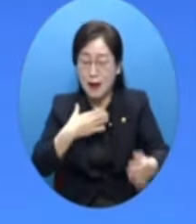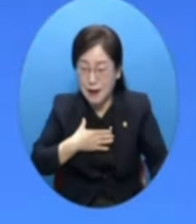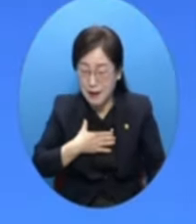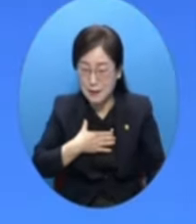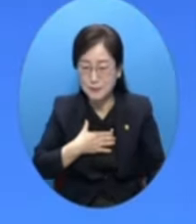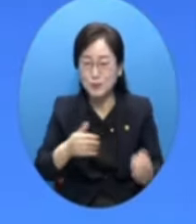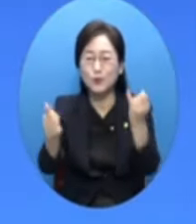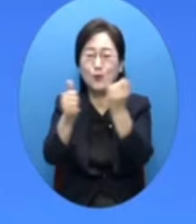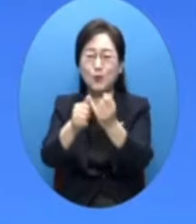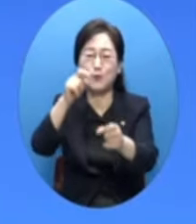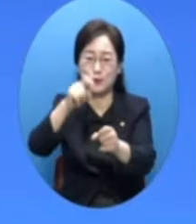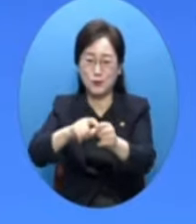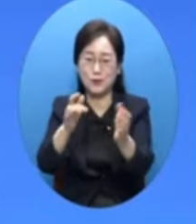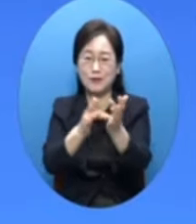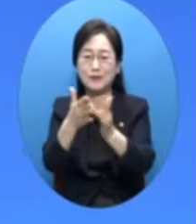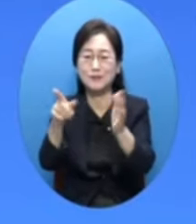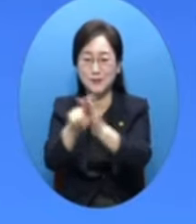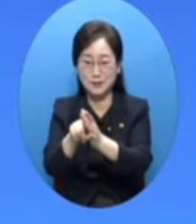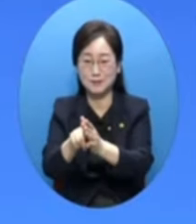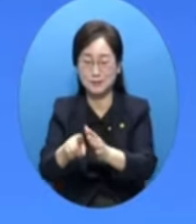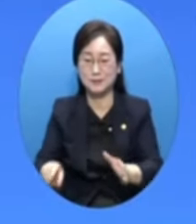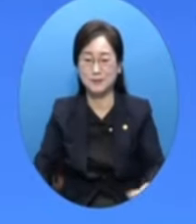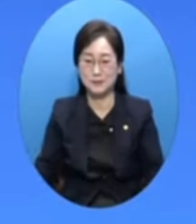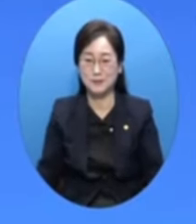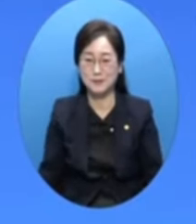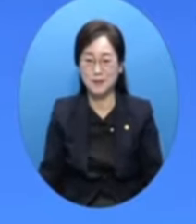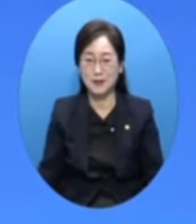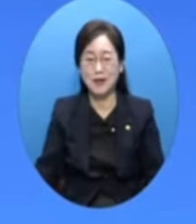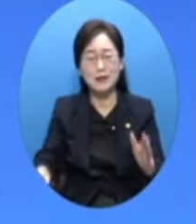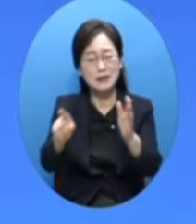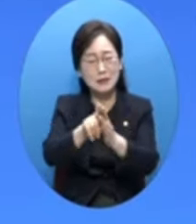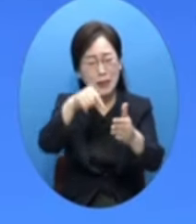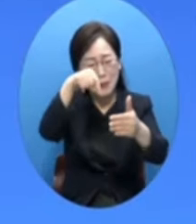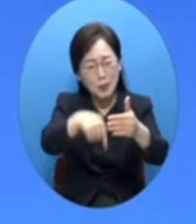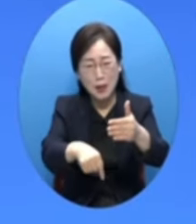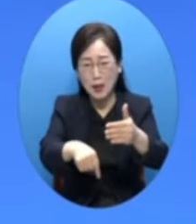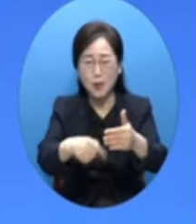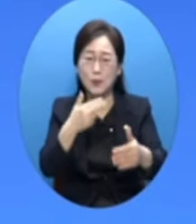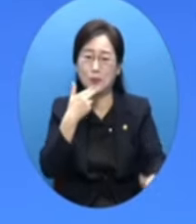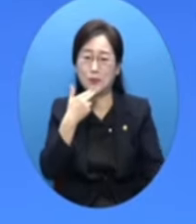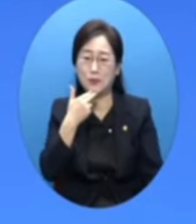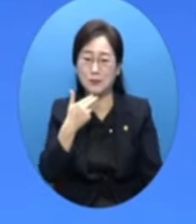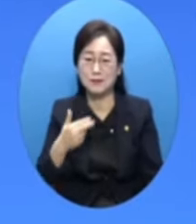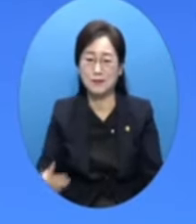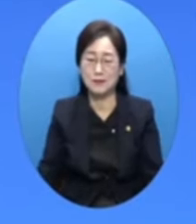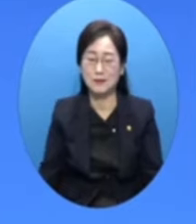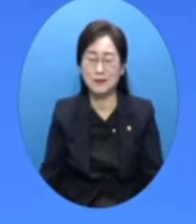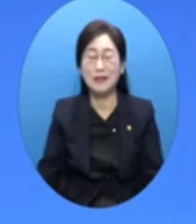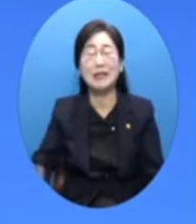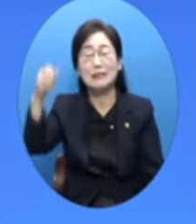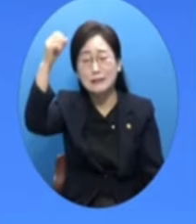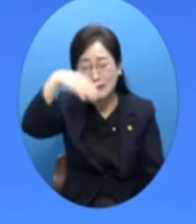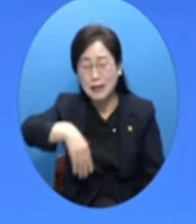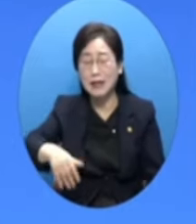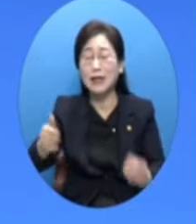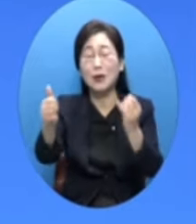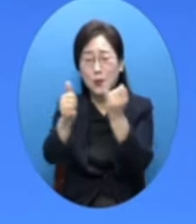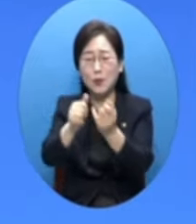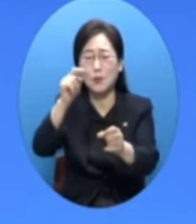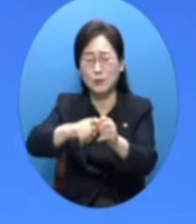믿게 됐습니다. 그러다 보니까 신앙이 깊질 못했어요. 그냥 결혼하려고